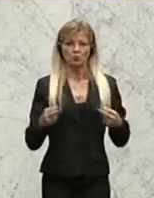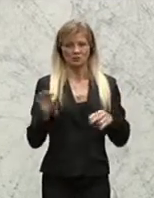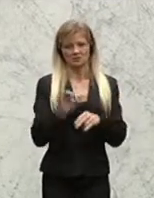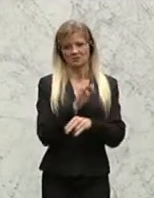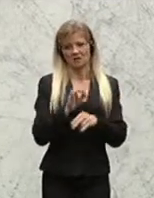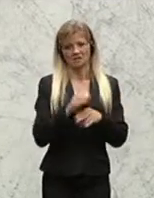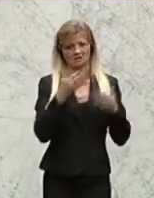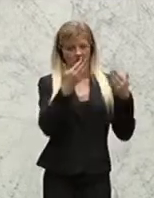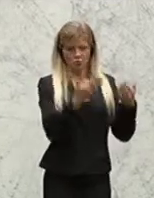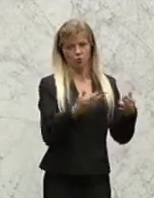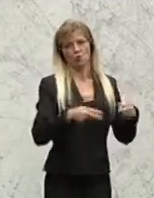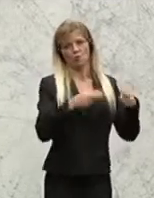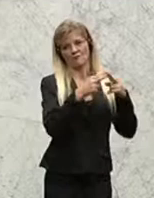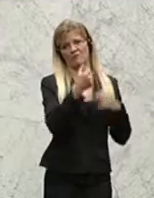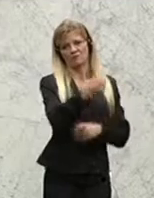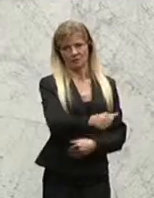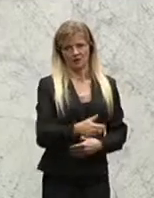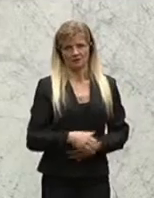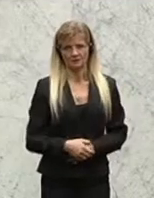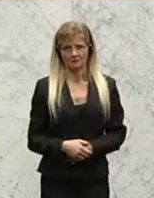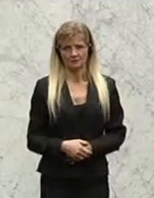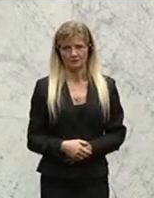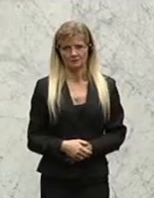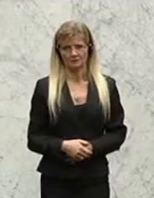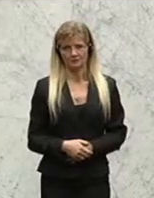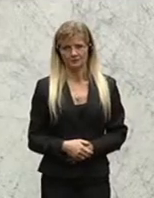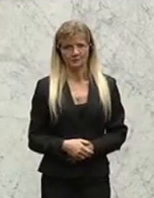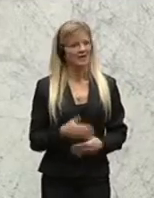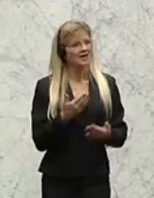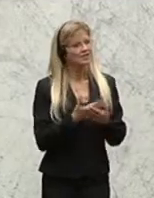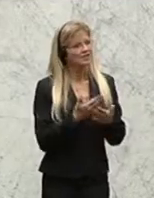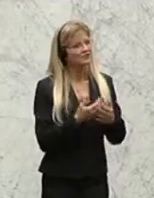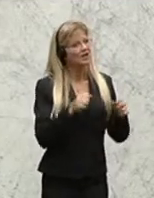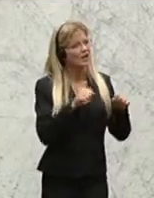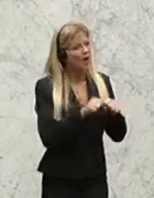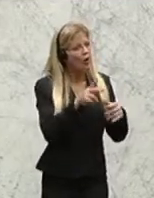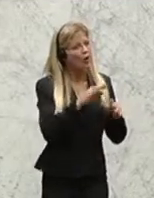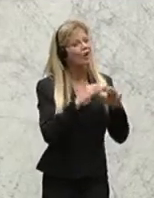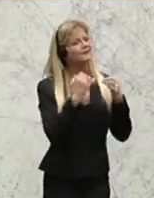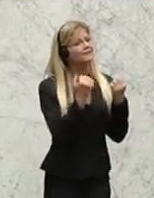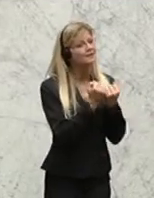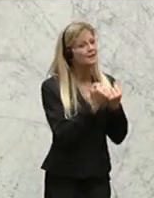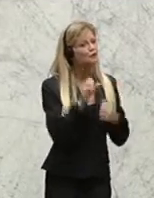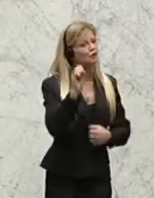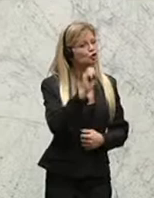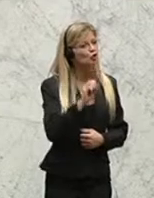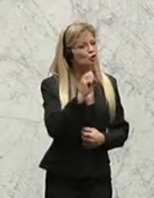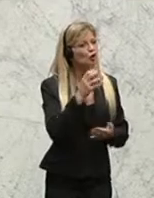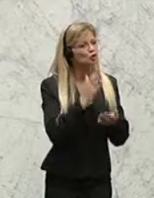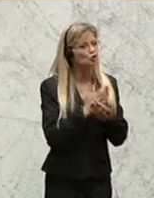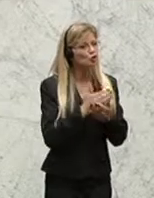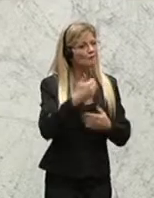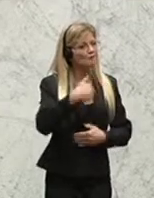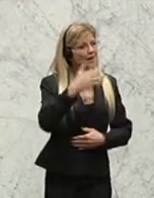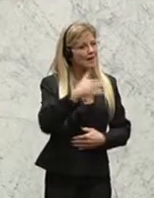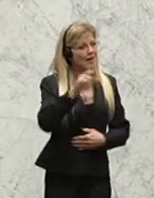Gipfel teilnimmt. Daher hätte auch für das Team Stronach seit mehreren Monaten